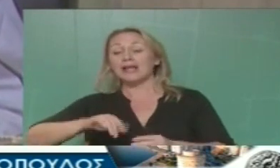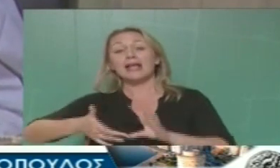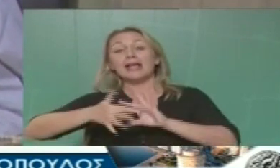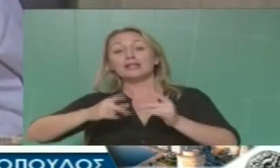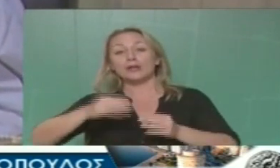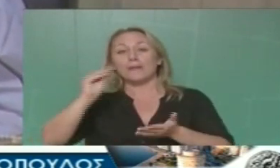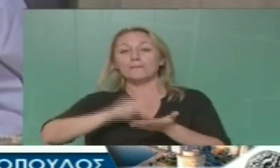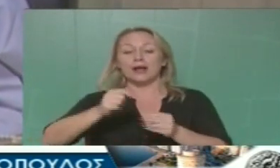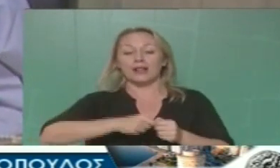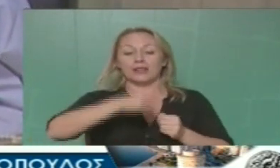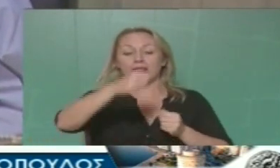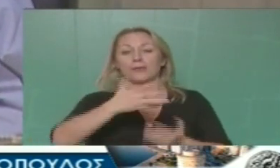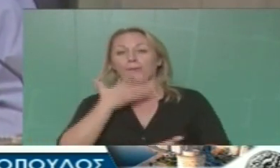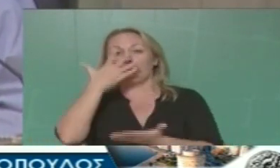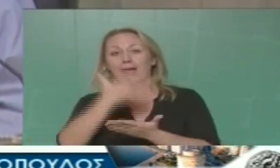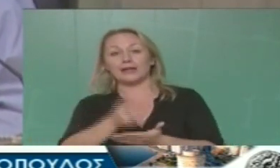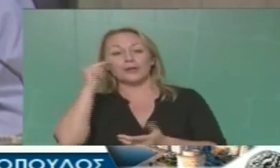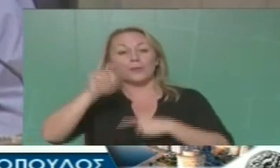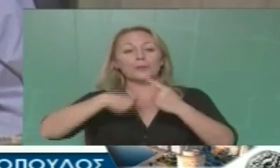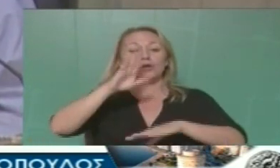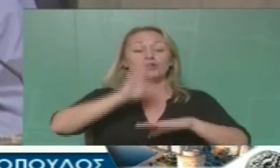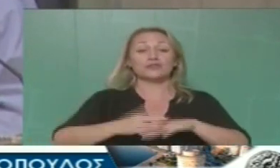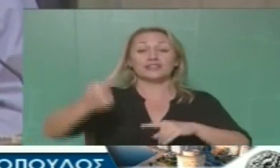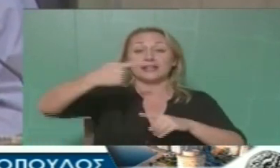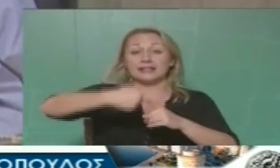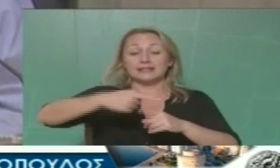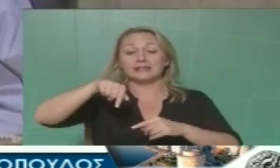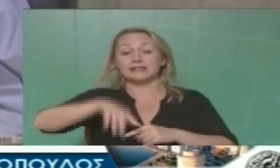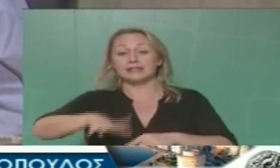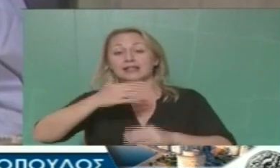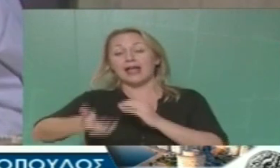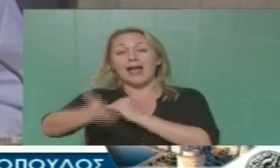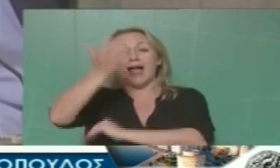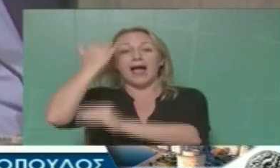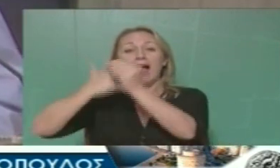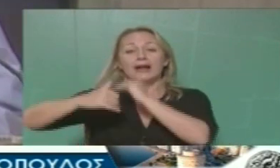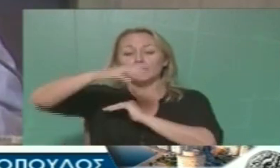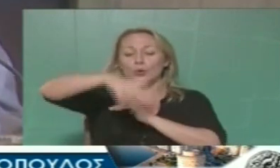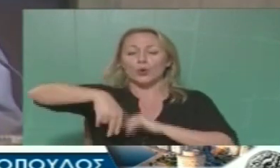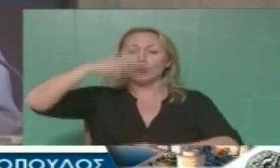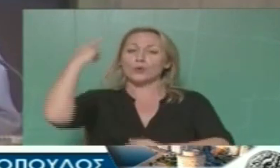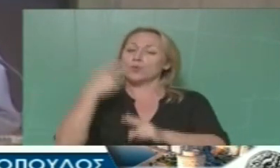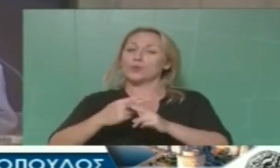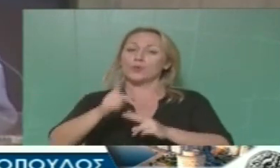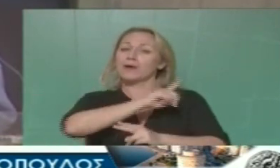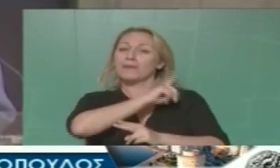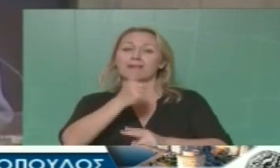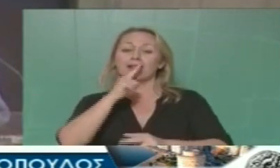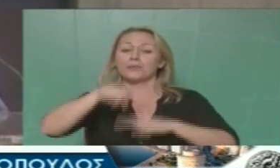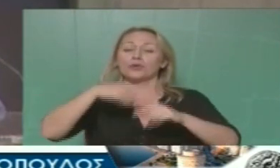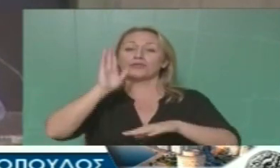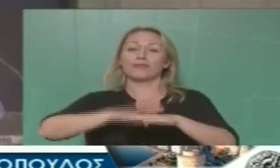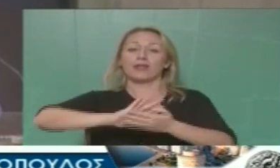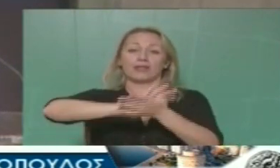νέα καθυστέρηση και κόστος. Και πολύ περισσότερο με την καταστροφή ενός πάρα πολύ αξιόλογου πολιτιστικού μνημείου.